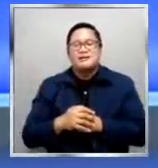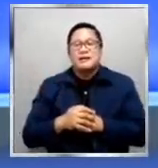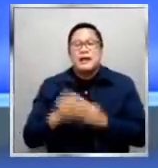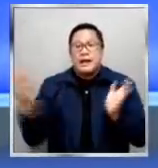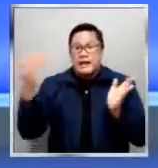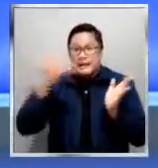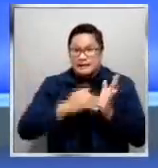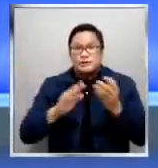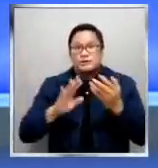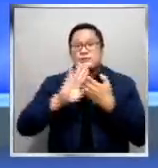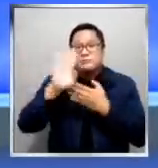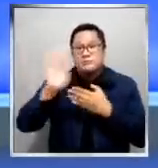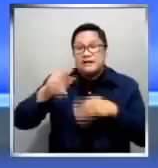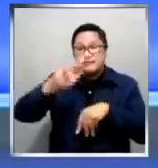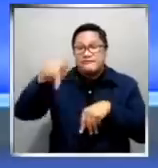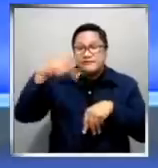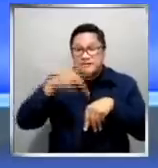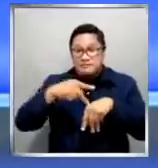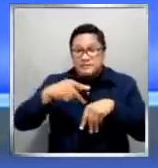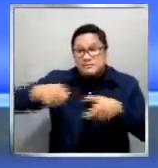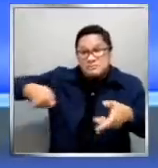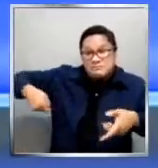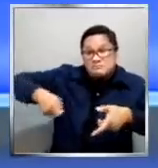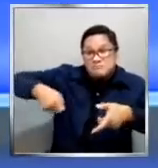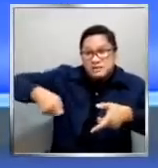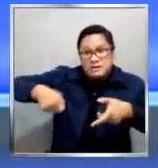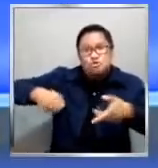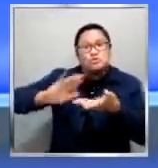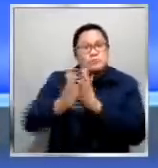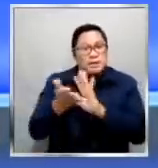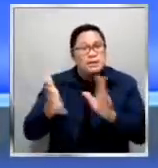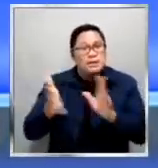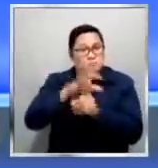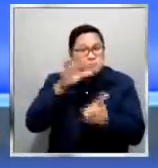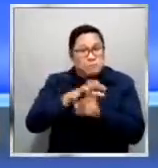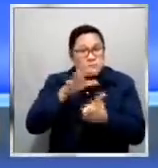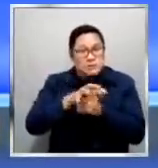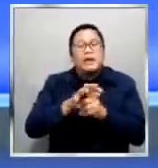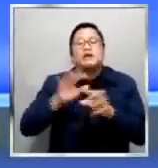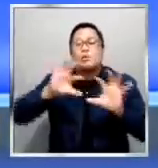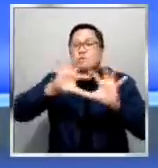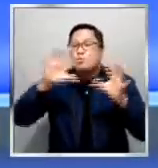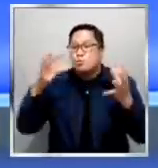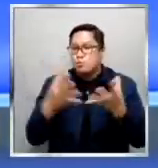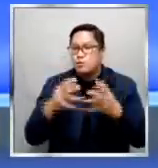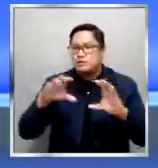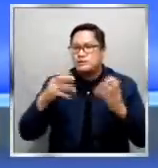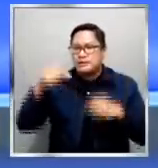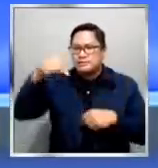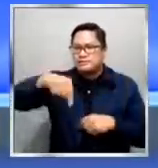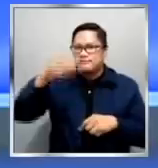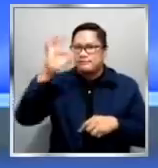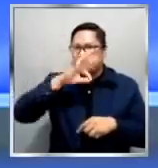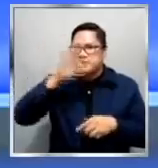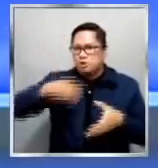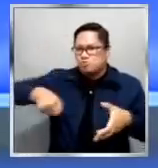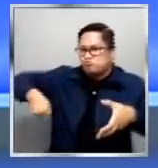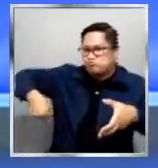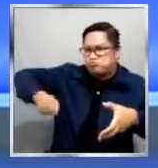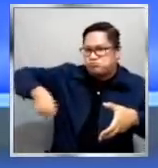ang Philippine billiards sa dating niyang ningning at patunayang world-class pa rin ang mga Pilipinong tirador sa